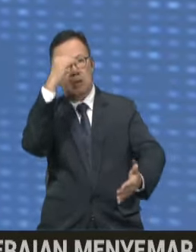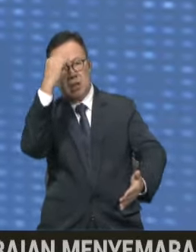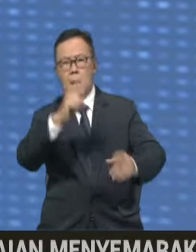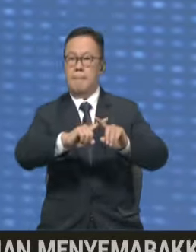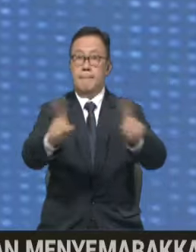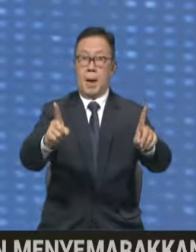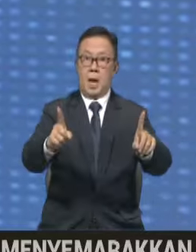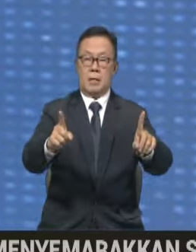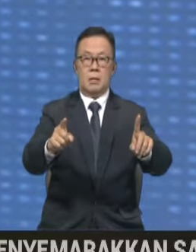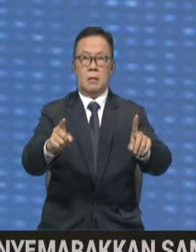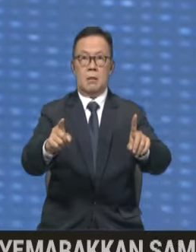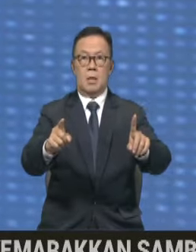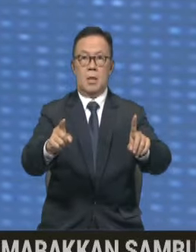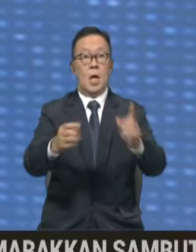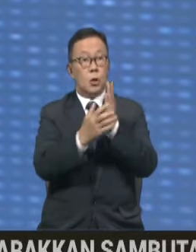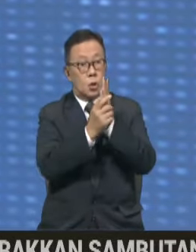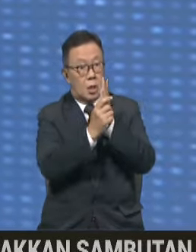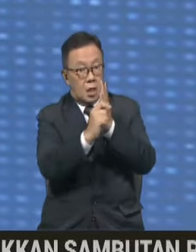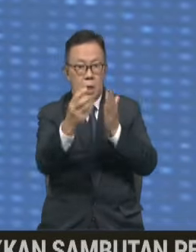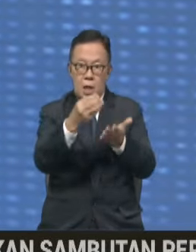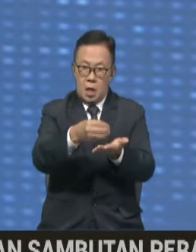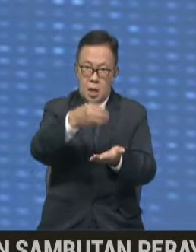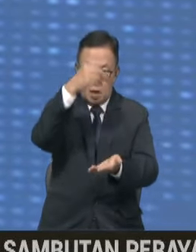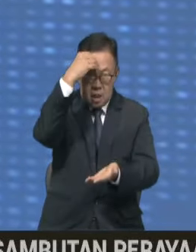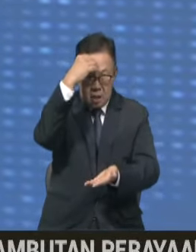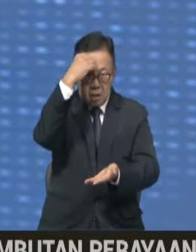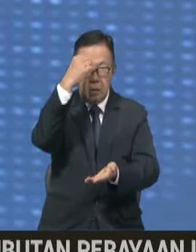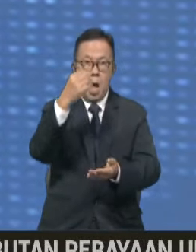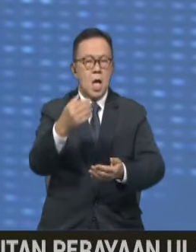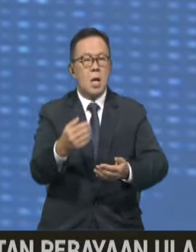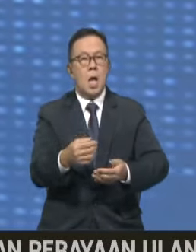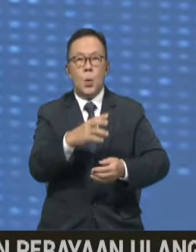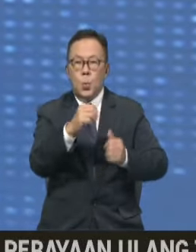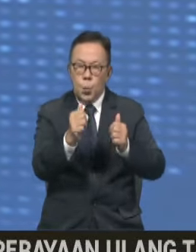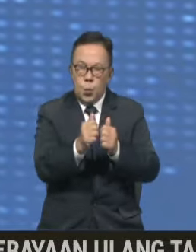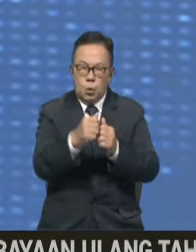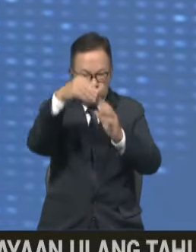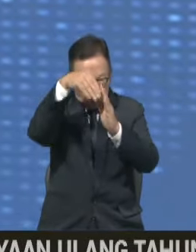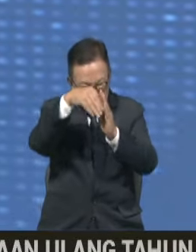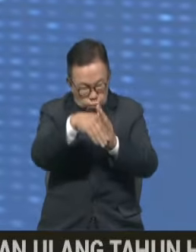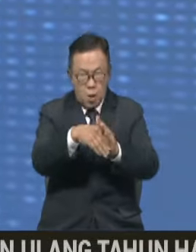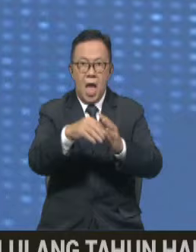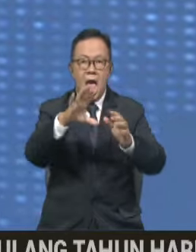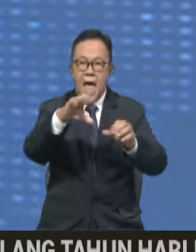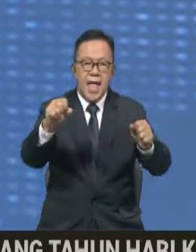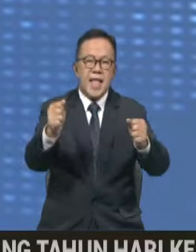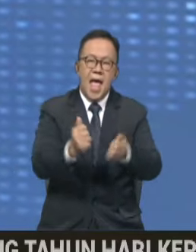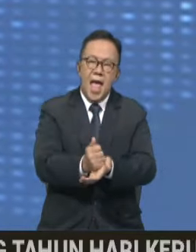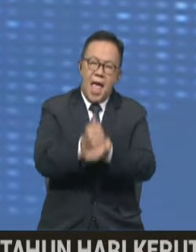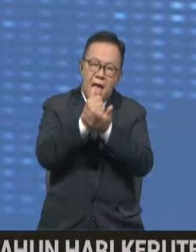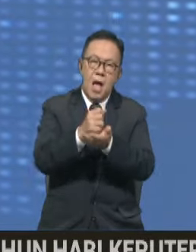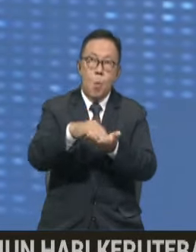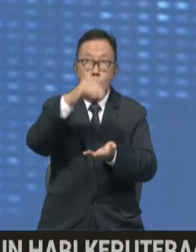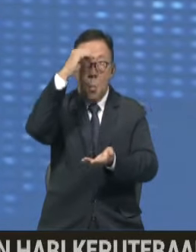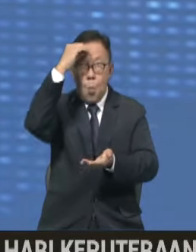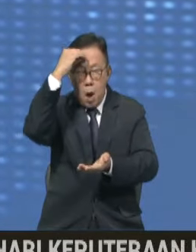dan mengembangkan kemahiran baharu serta meningkatkan sifat peribadi dengan cara yang mendalam yang akan melengkapkan pelajar